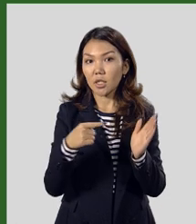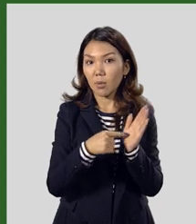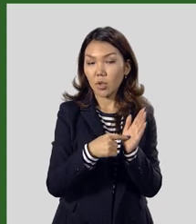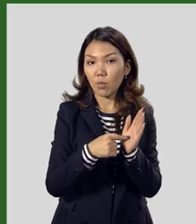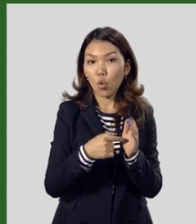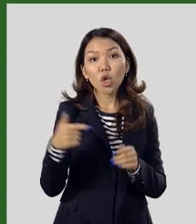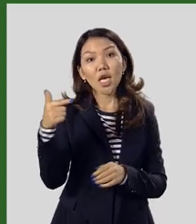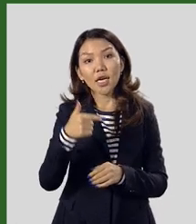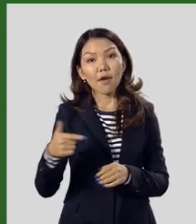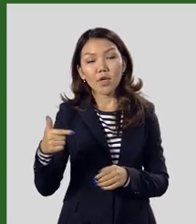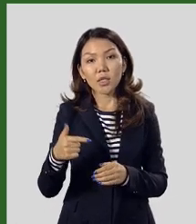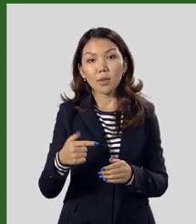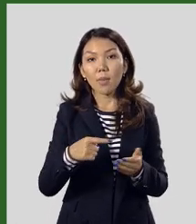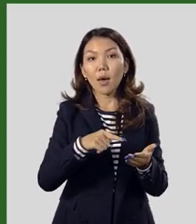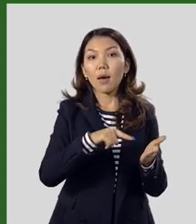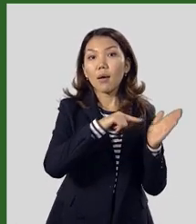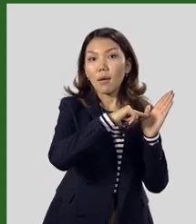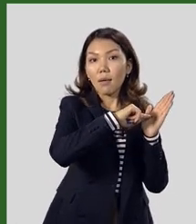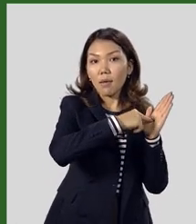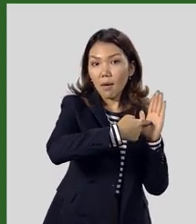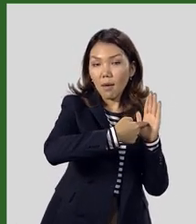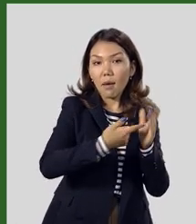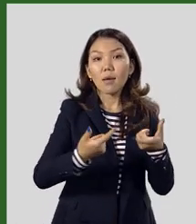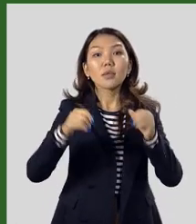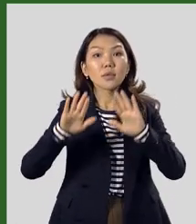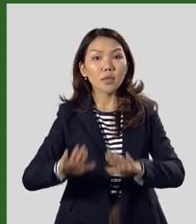по географическим координатам.